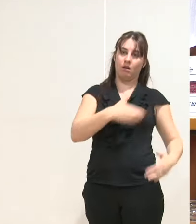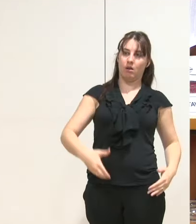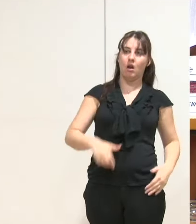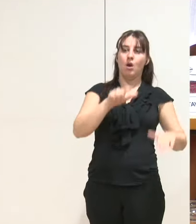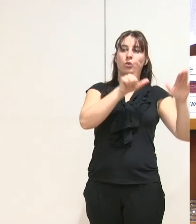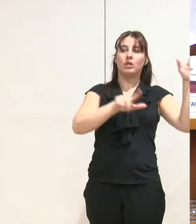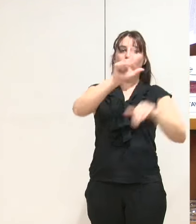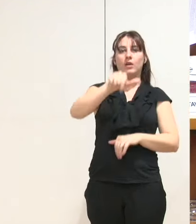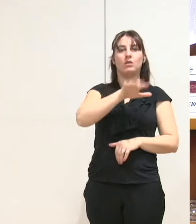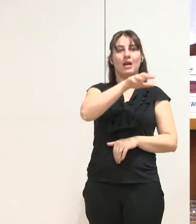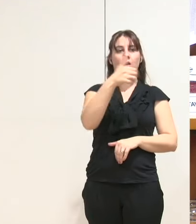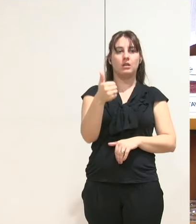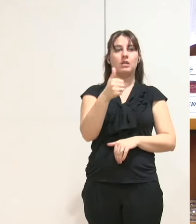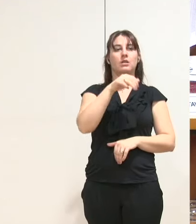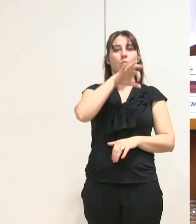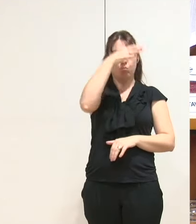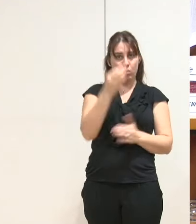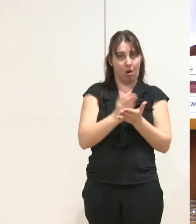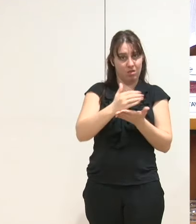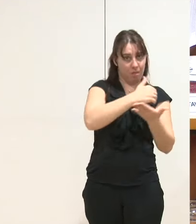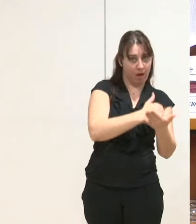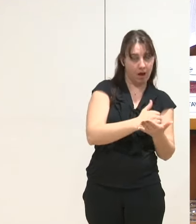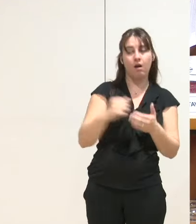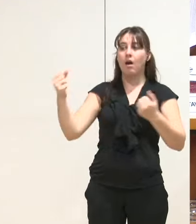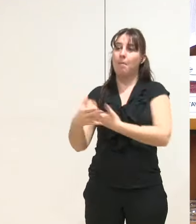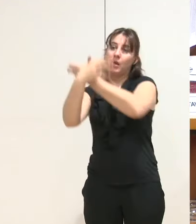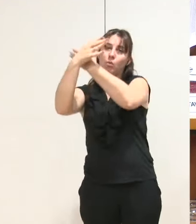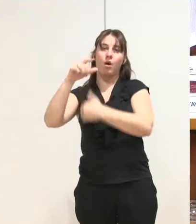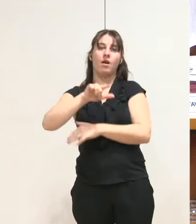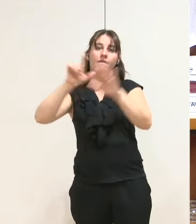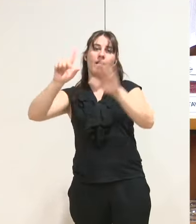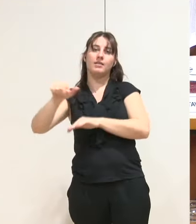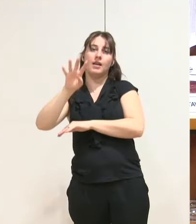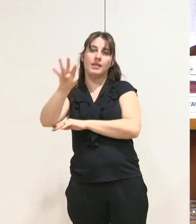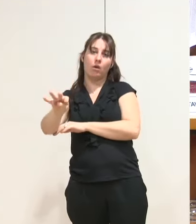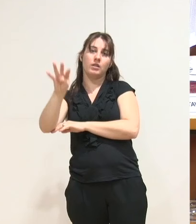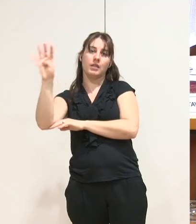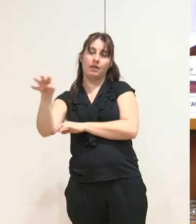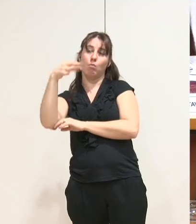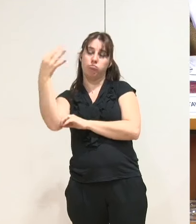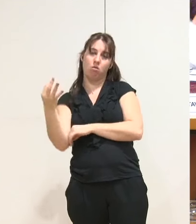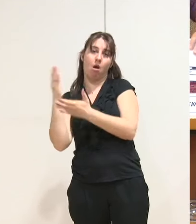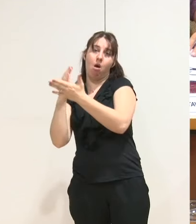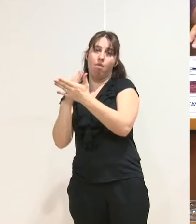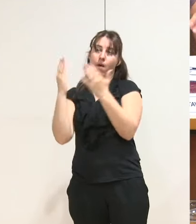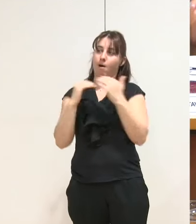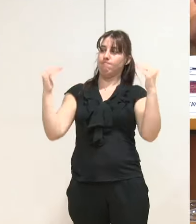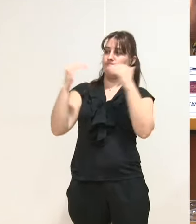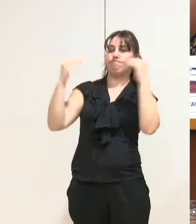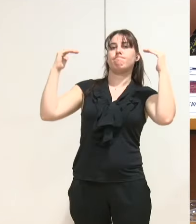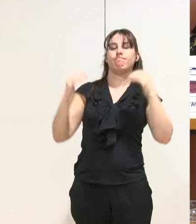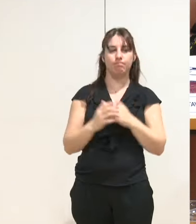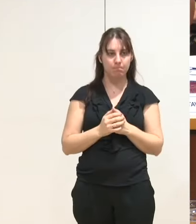72,56 % des parts de la société et la Métro 27, 44 % départ le montant des